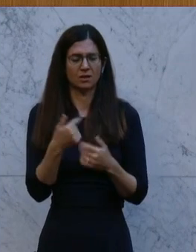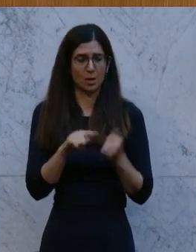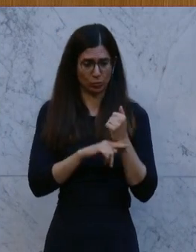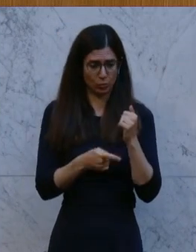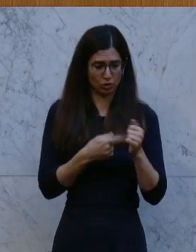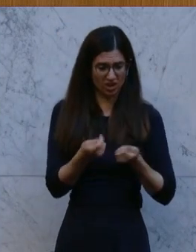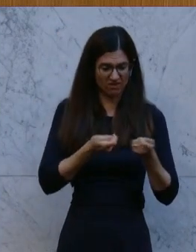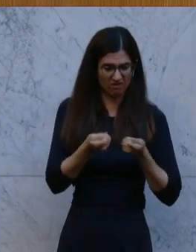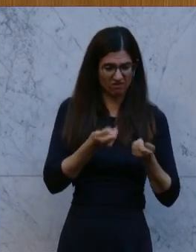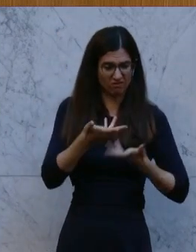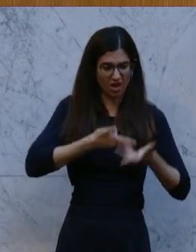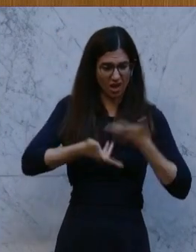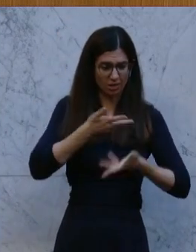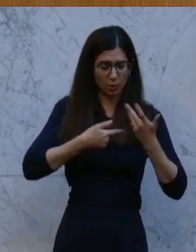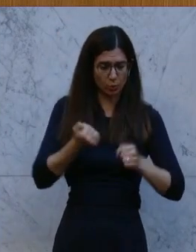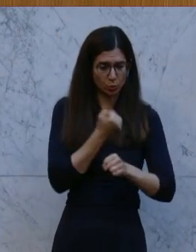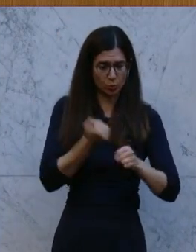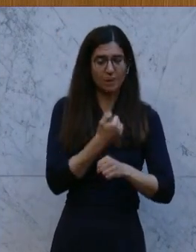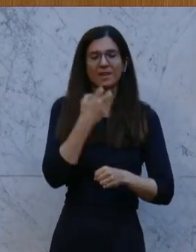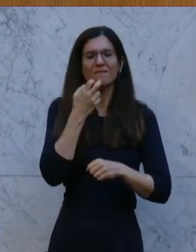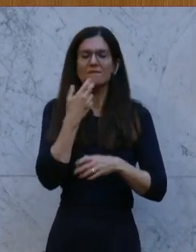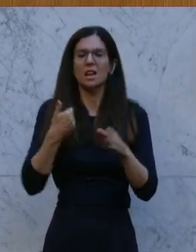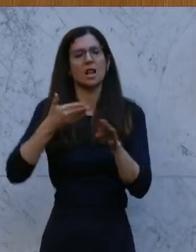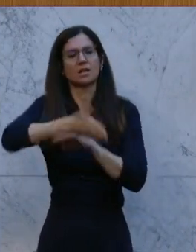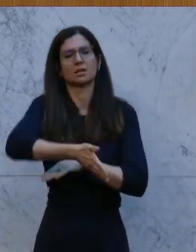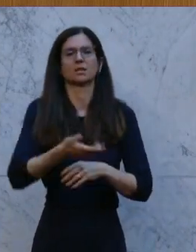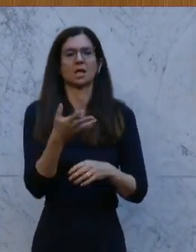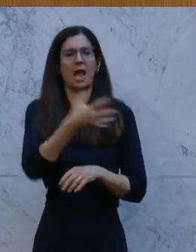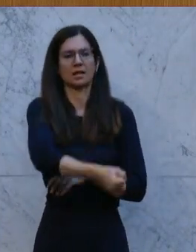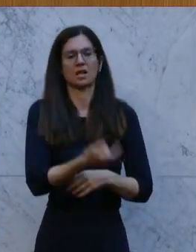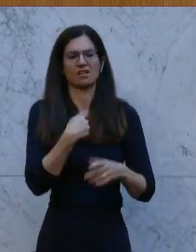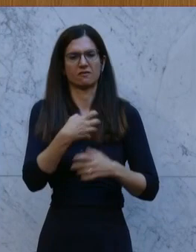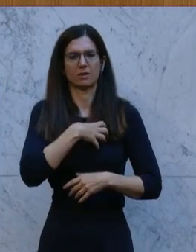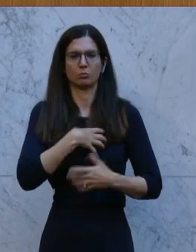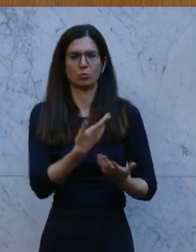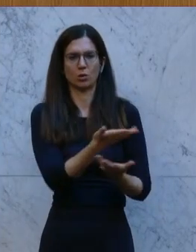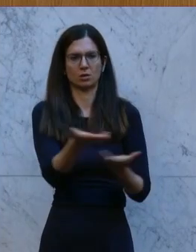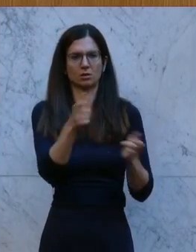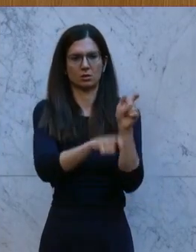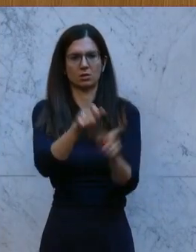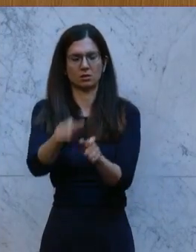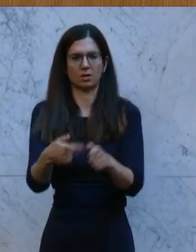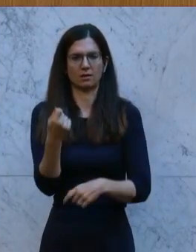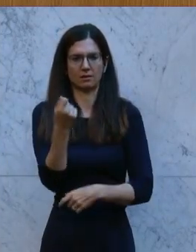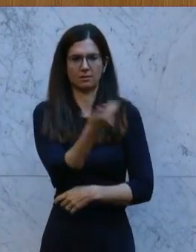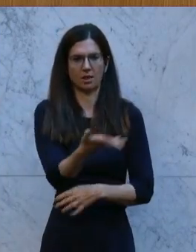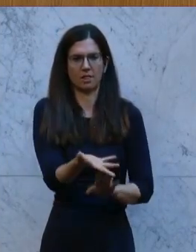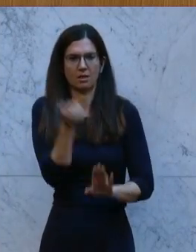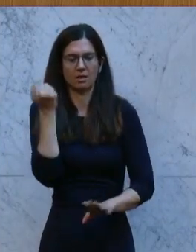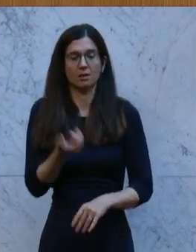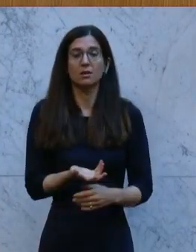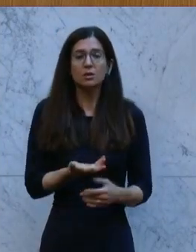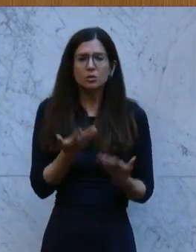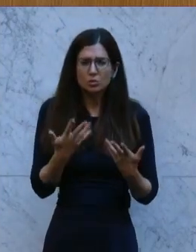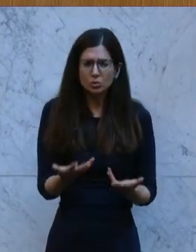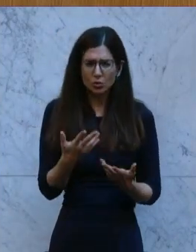Budgetverhandlungen mit den Mitgliedstaaten und sie will endlich direkt in die Taschen der EU-Bürger hineingreifen können. Und dann bezeichnen Sie weniger Mitspracherecht